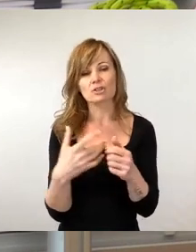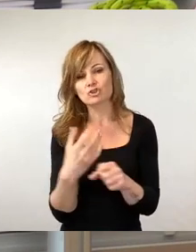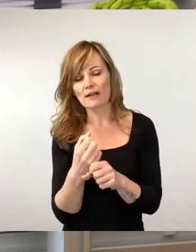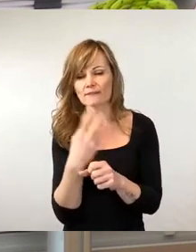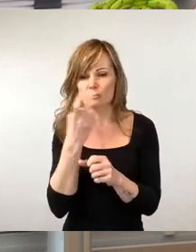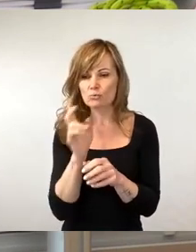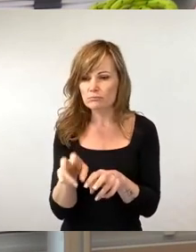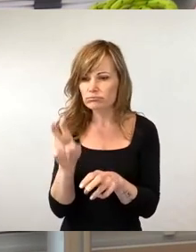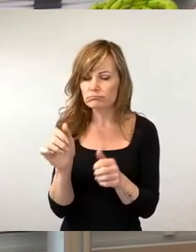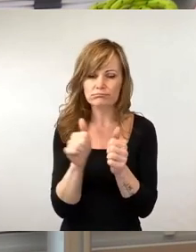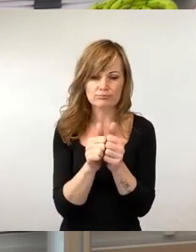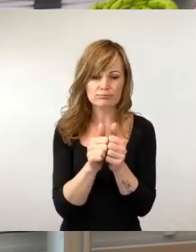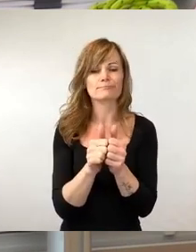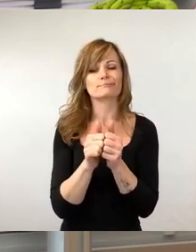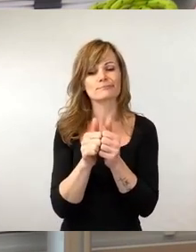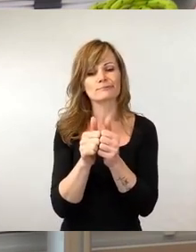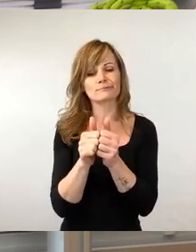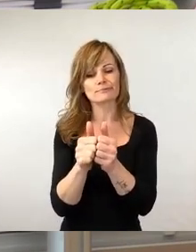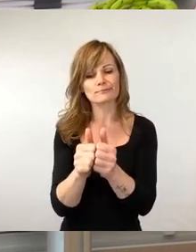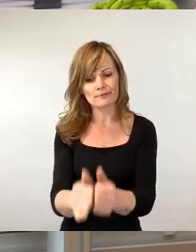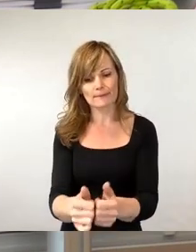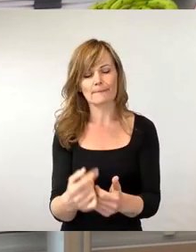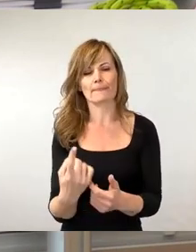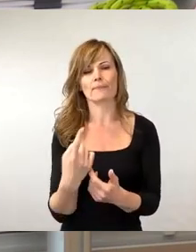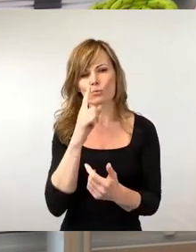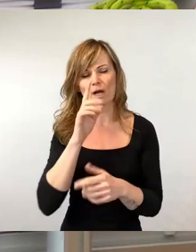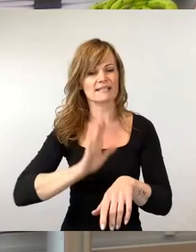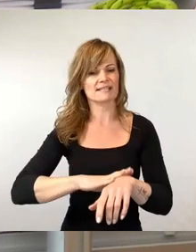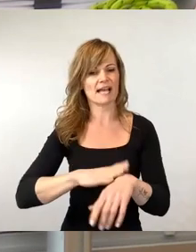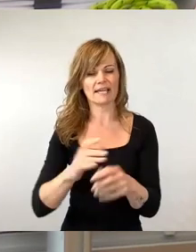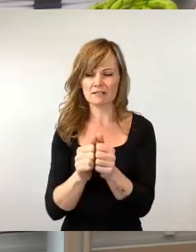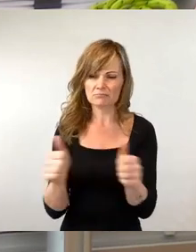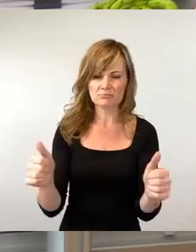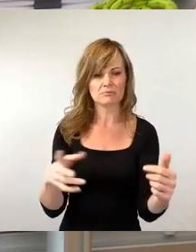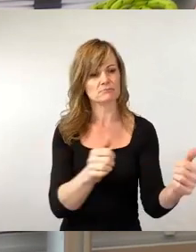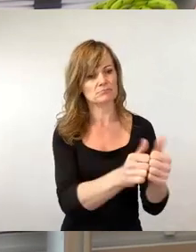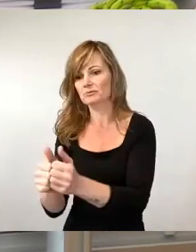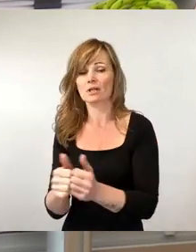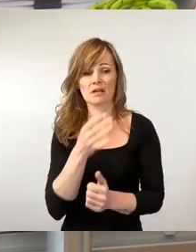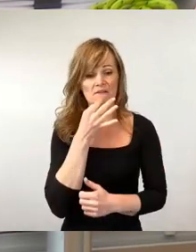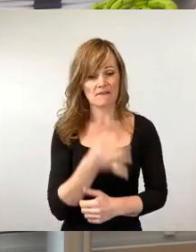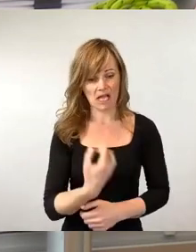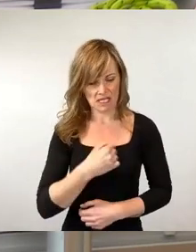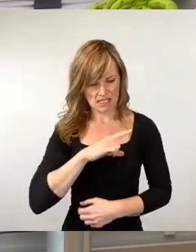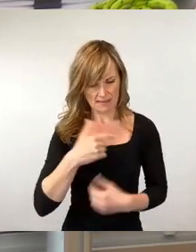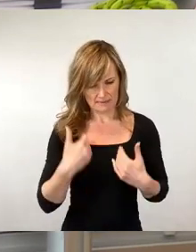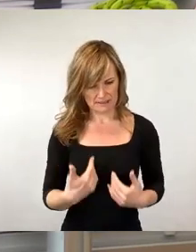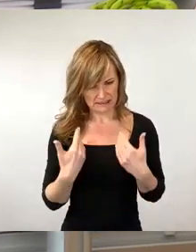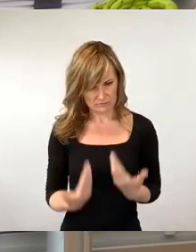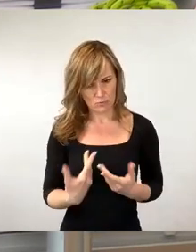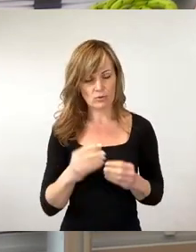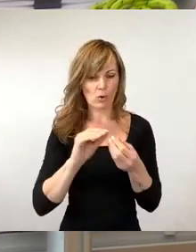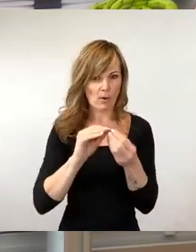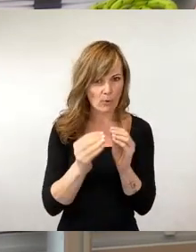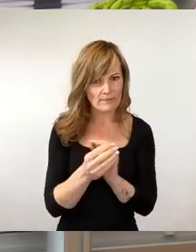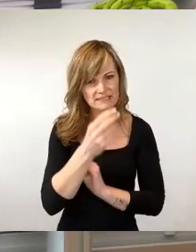manchmal auch die Frage der Nachhaltigkeit des eigenen Tuns oder auch die Frage des eigenen Kompromisswillens stellt und auf der Strecke bleibt. Aber sei es